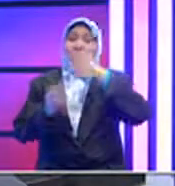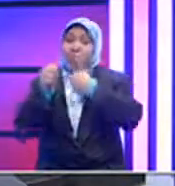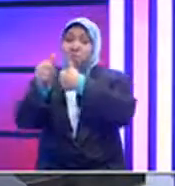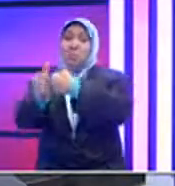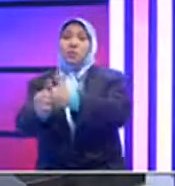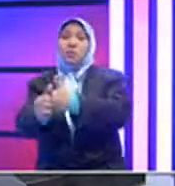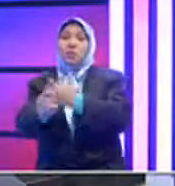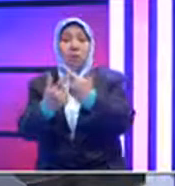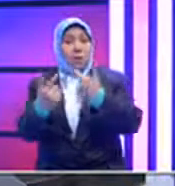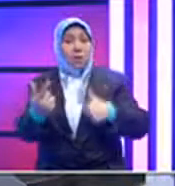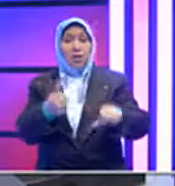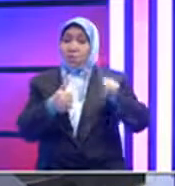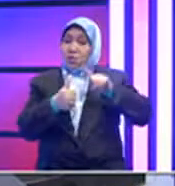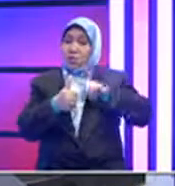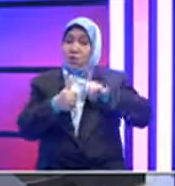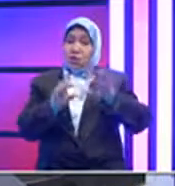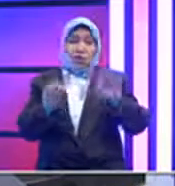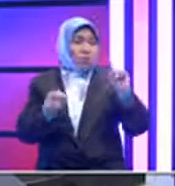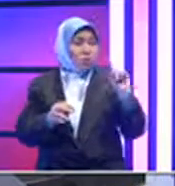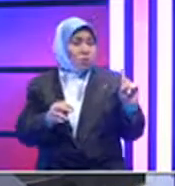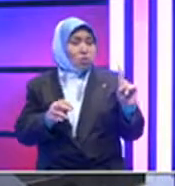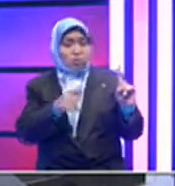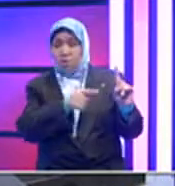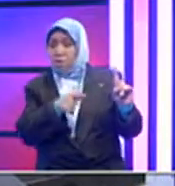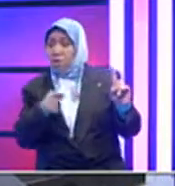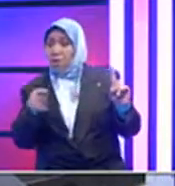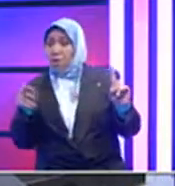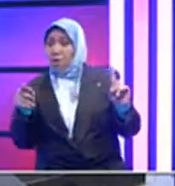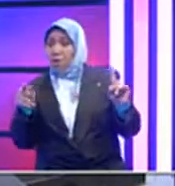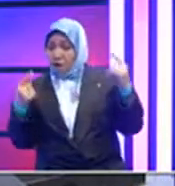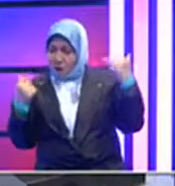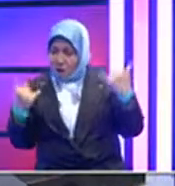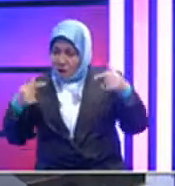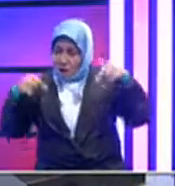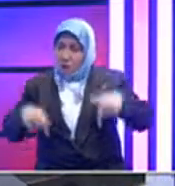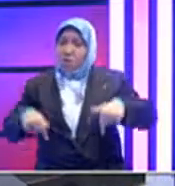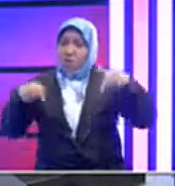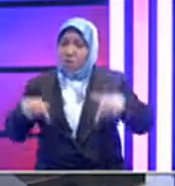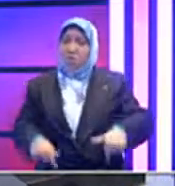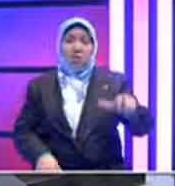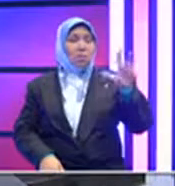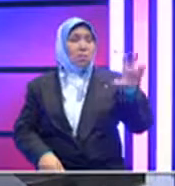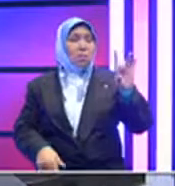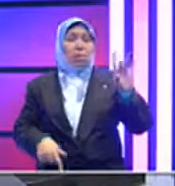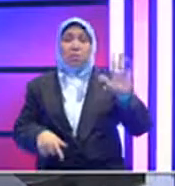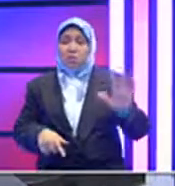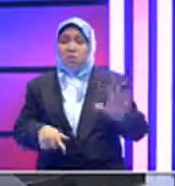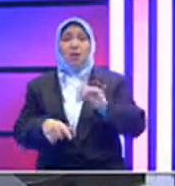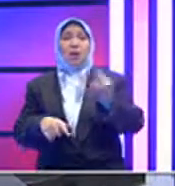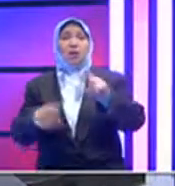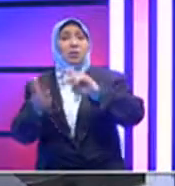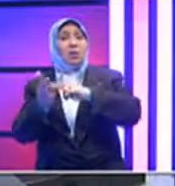daripada peta mengerikan ayat 1 single aha Syahrini halaman 310 Thunder rekaman waqaf